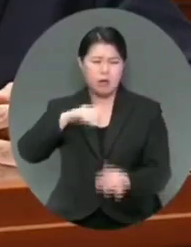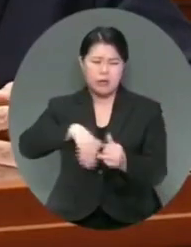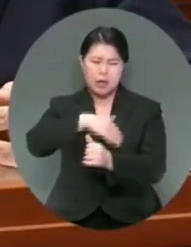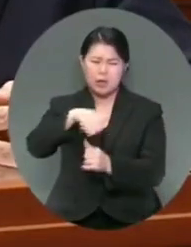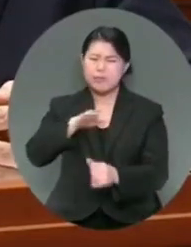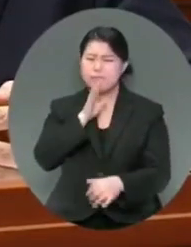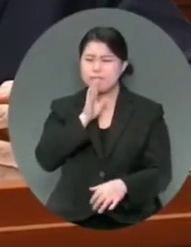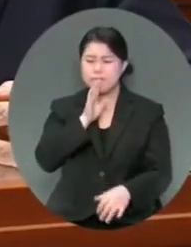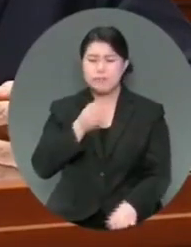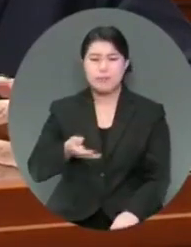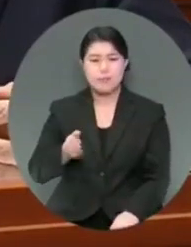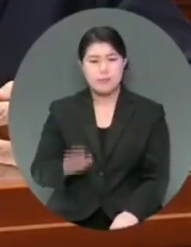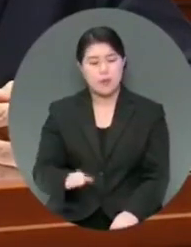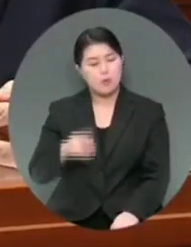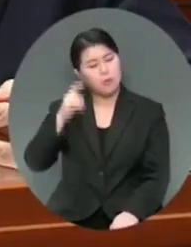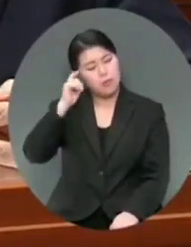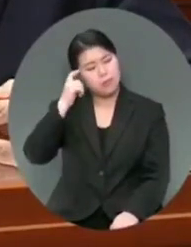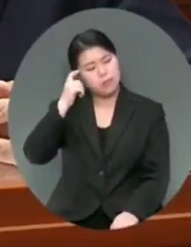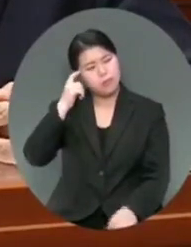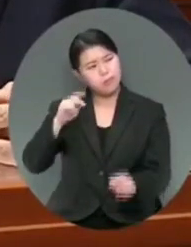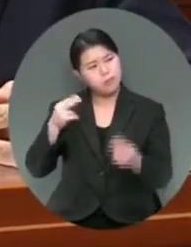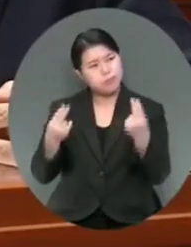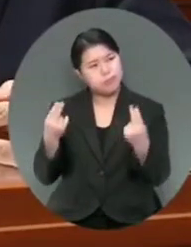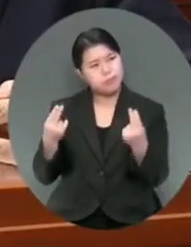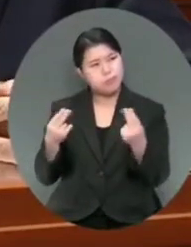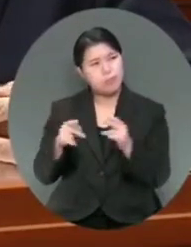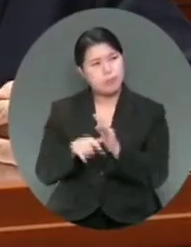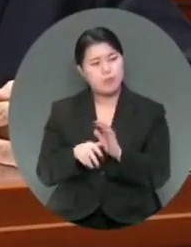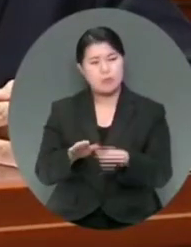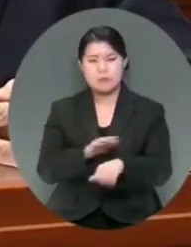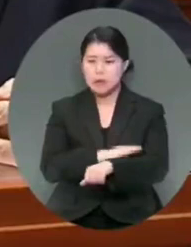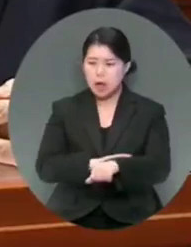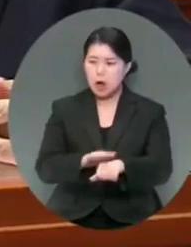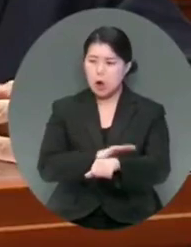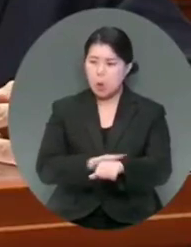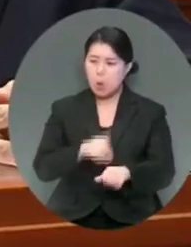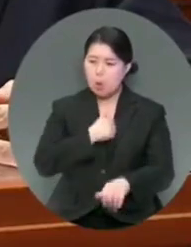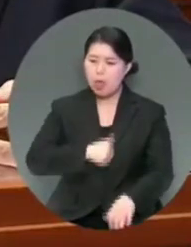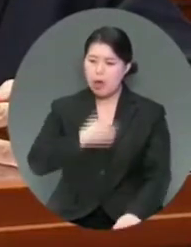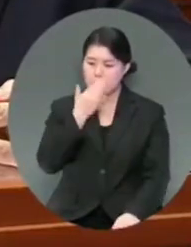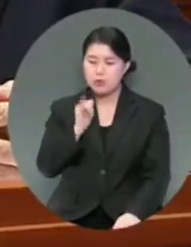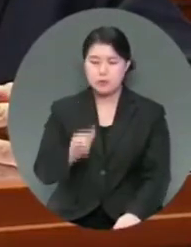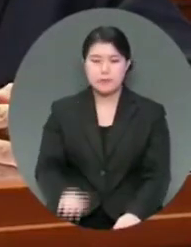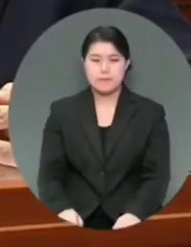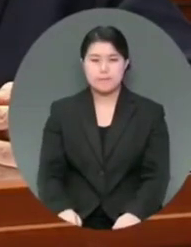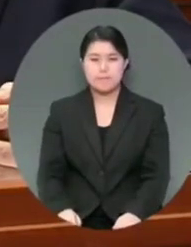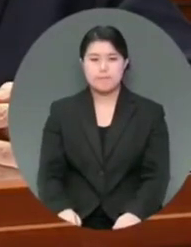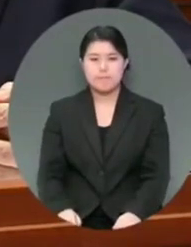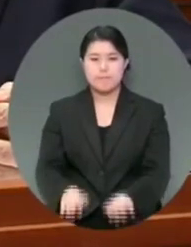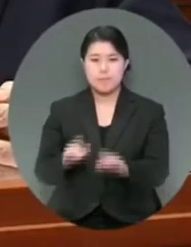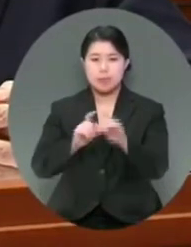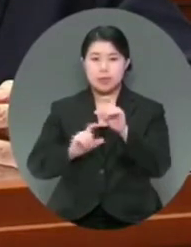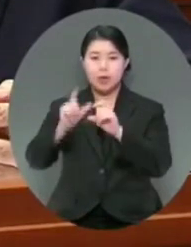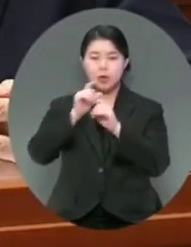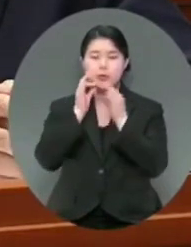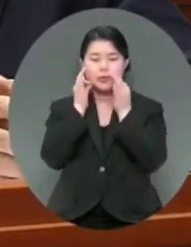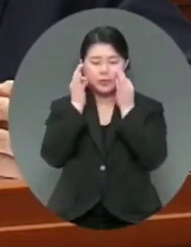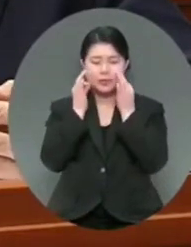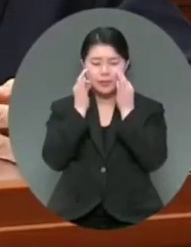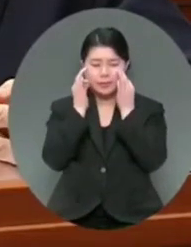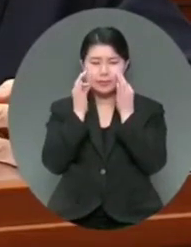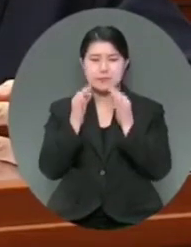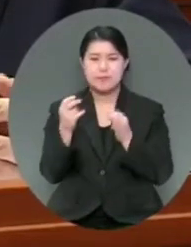힘들긴 하지만 생각보다는 어떻게 잘 하면은 잘 버틸 수 있을 상황인 거고요. 추가적으로 저희도 열심히 노력을